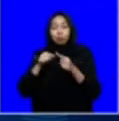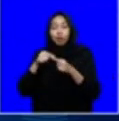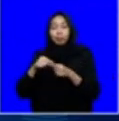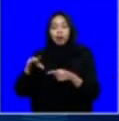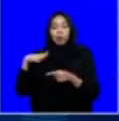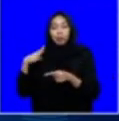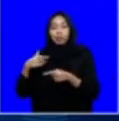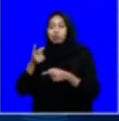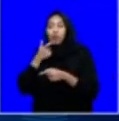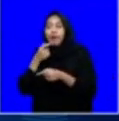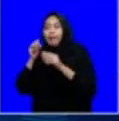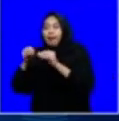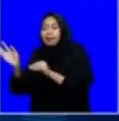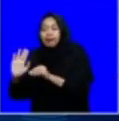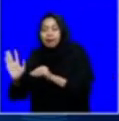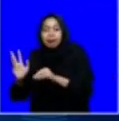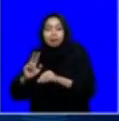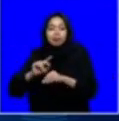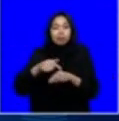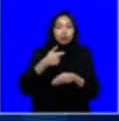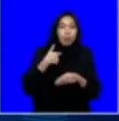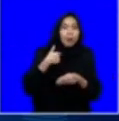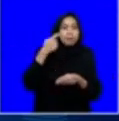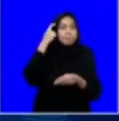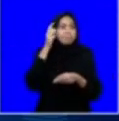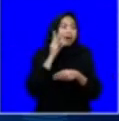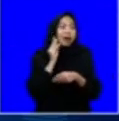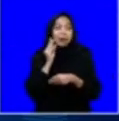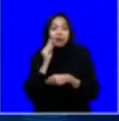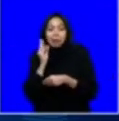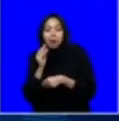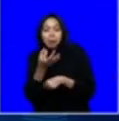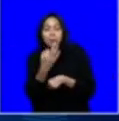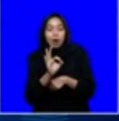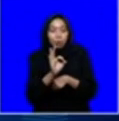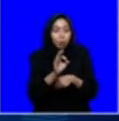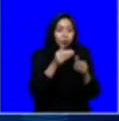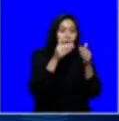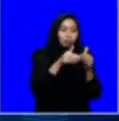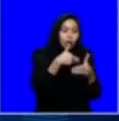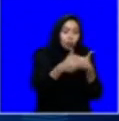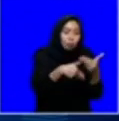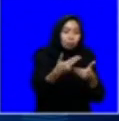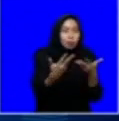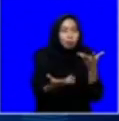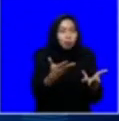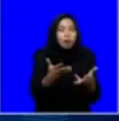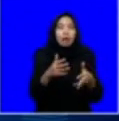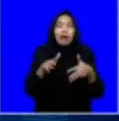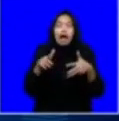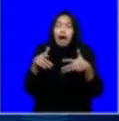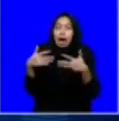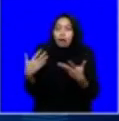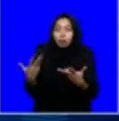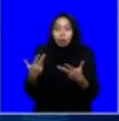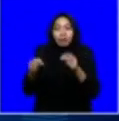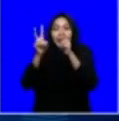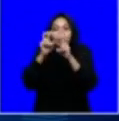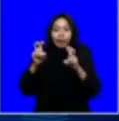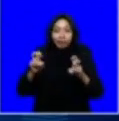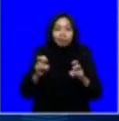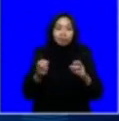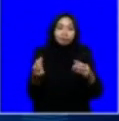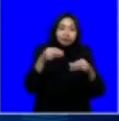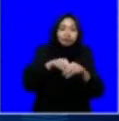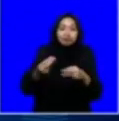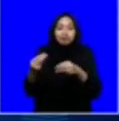dari akademia dan juga mencari dan mengembangkan pengalaman di dalam dunia industri dan juga dunia riset. Seperti itu.